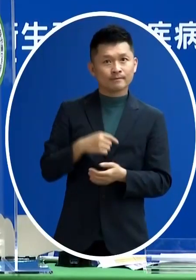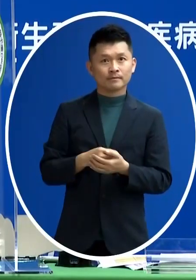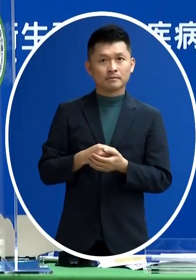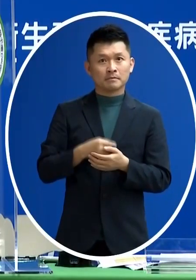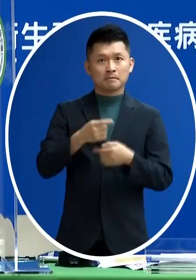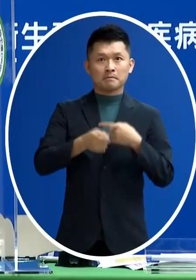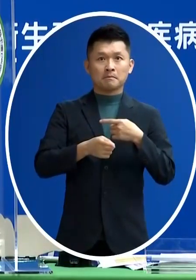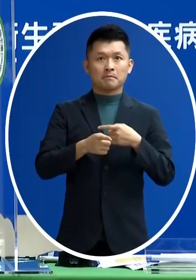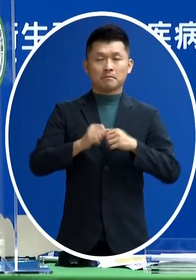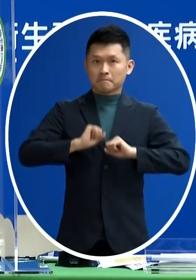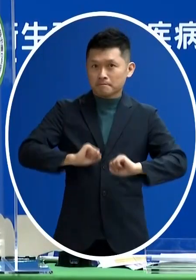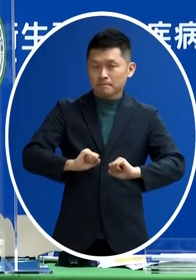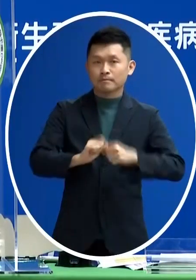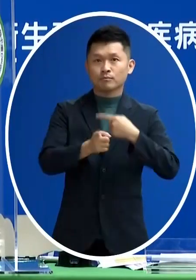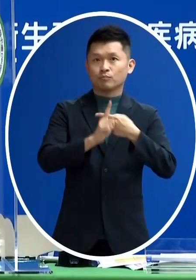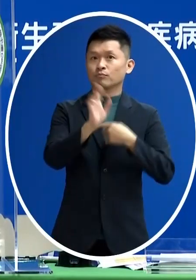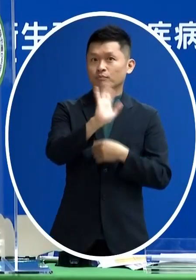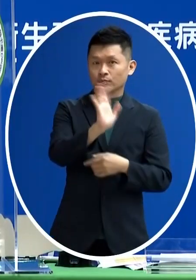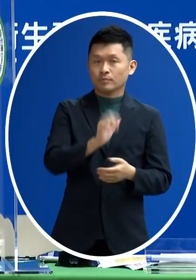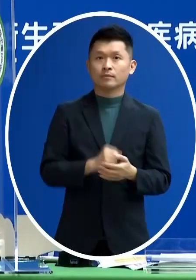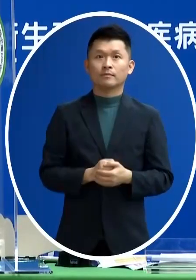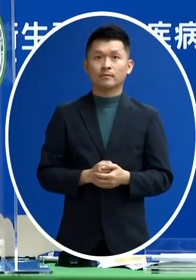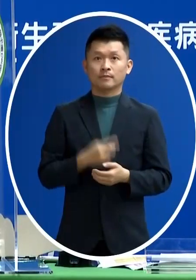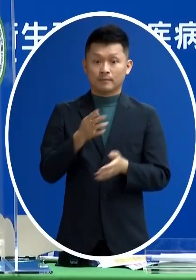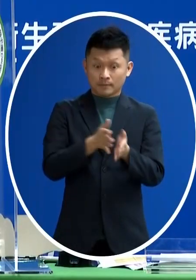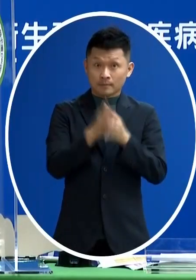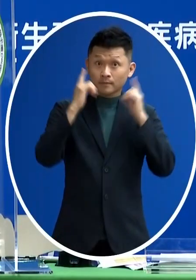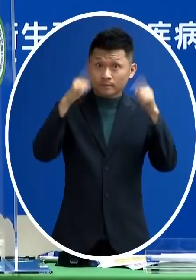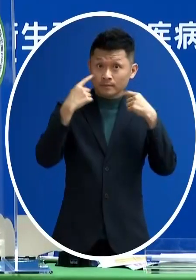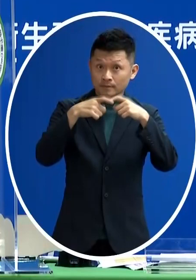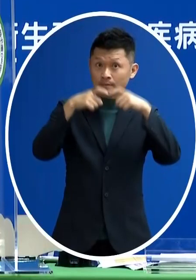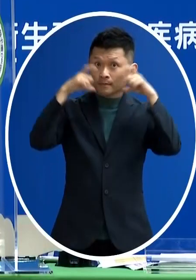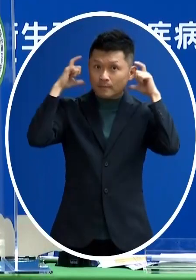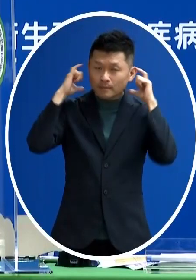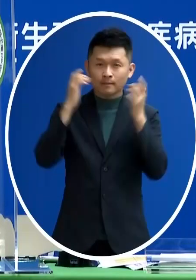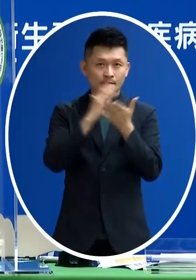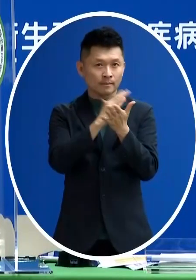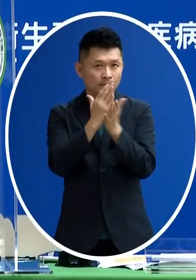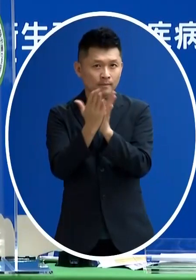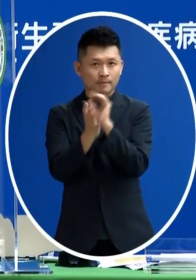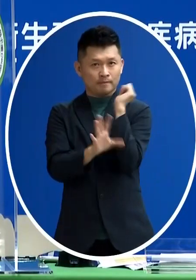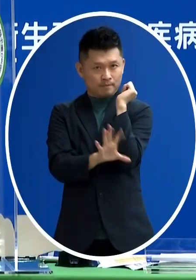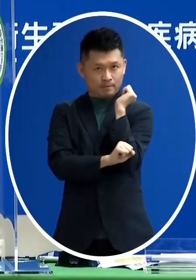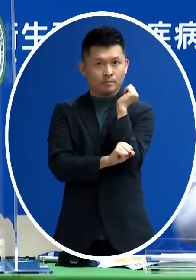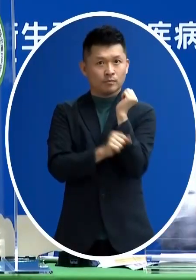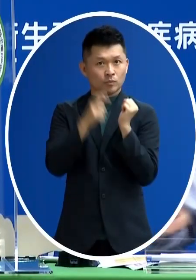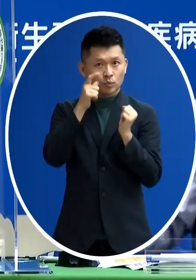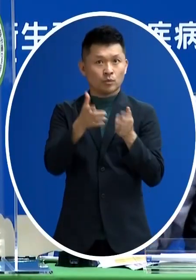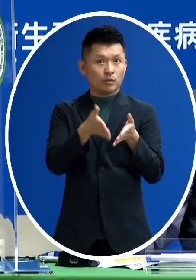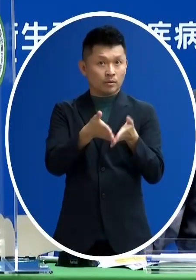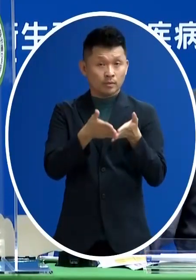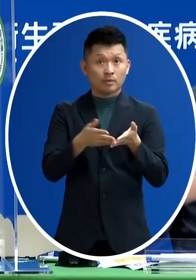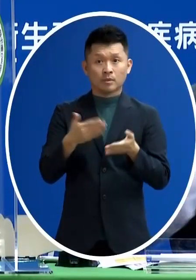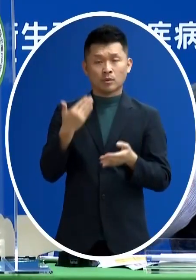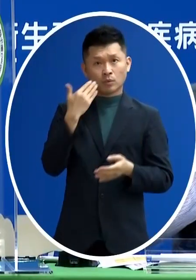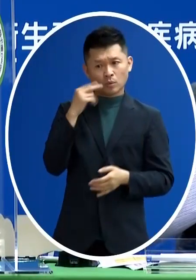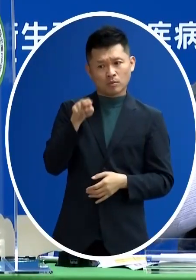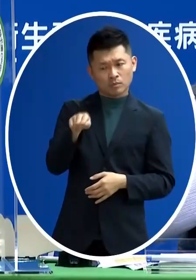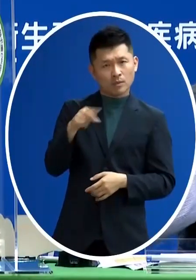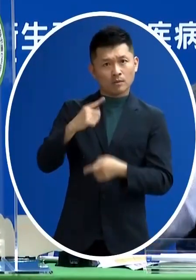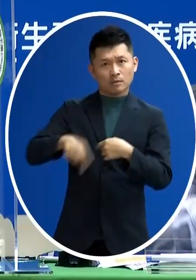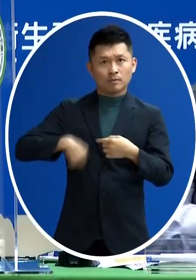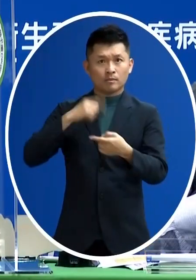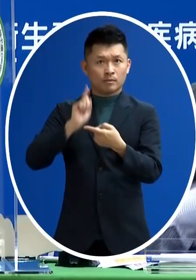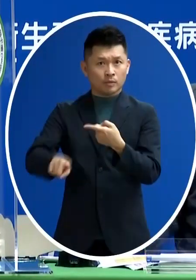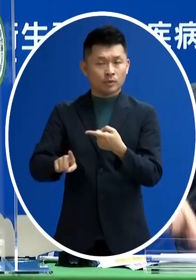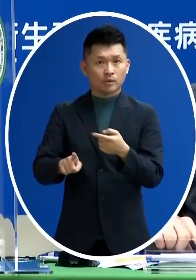要染疫，那家人要勤洗手、戴口罩等等的防护。那另外在有症状的时候，